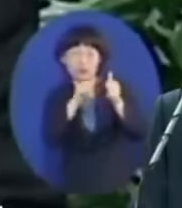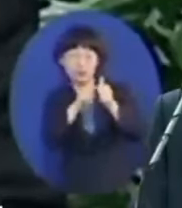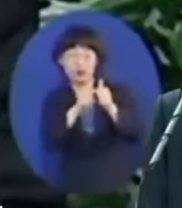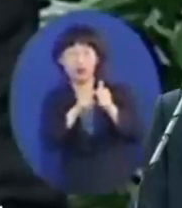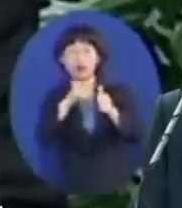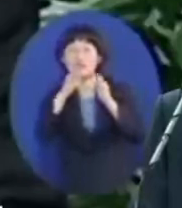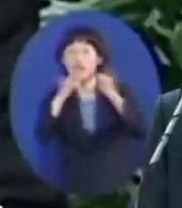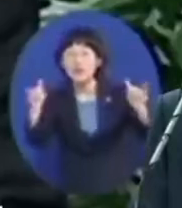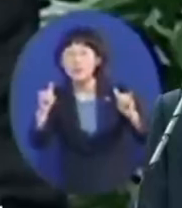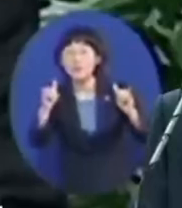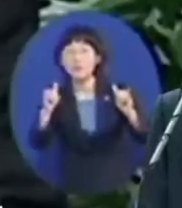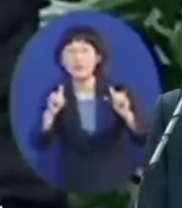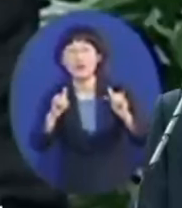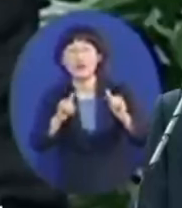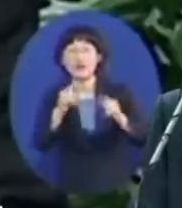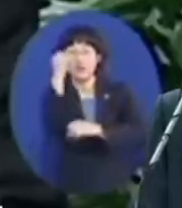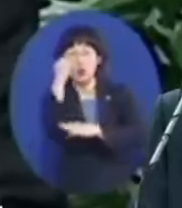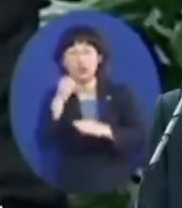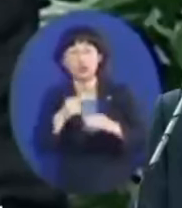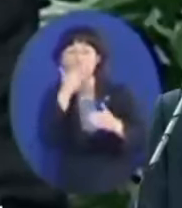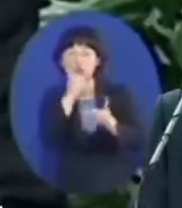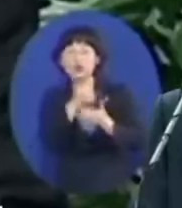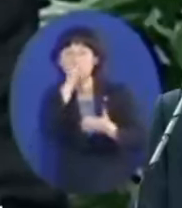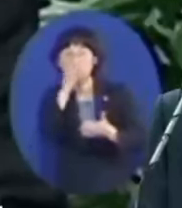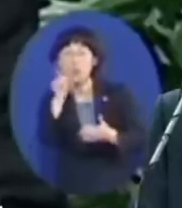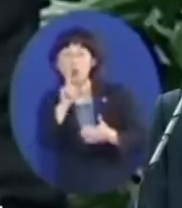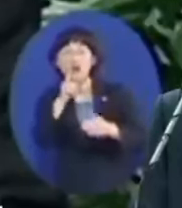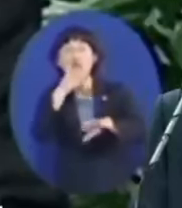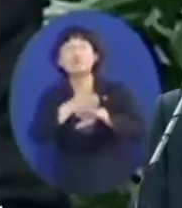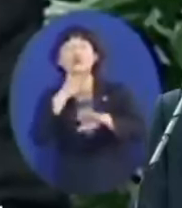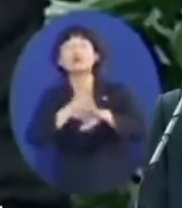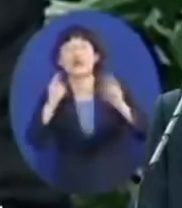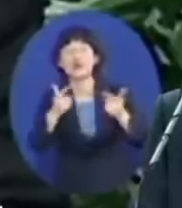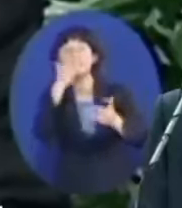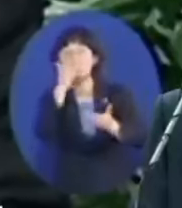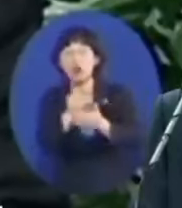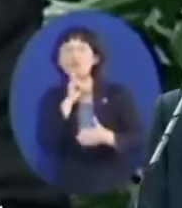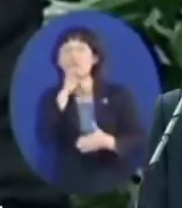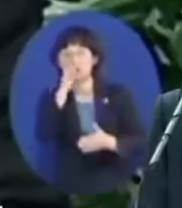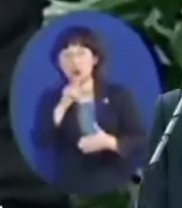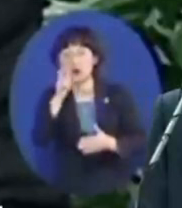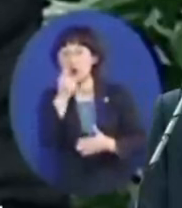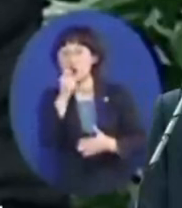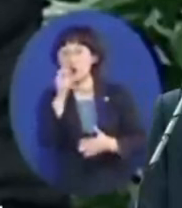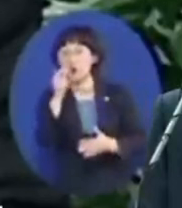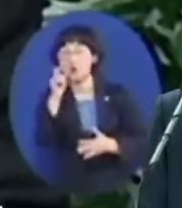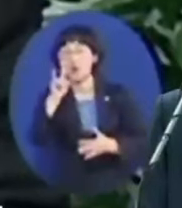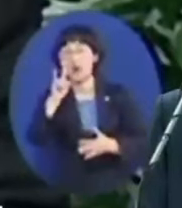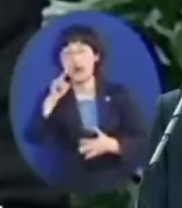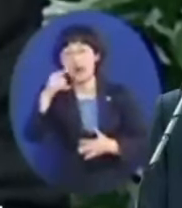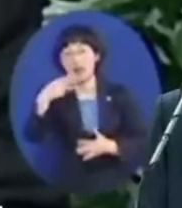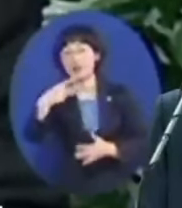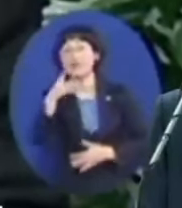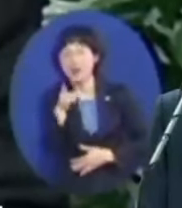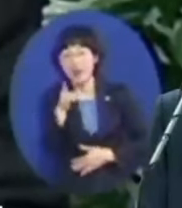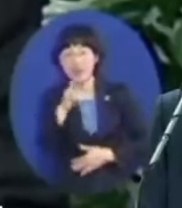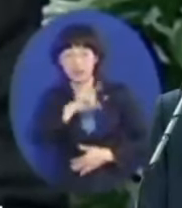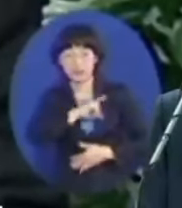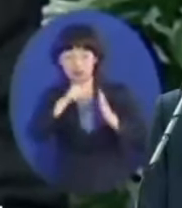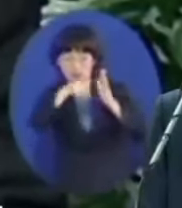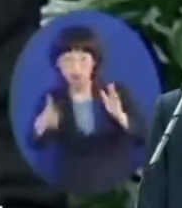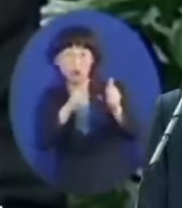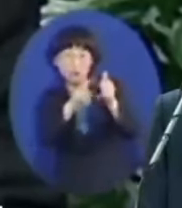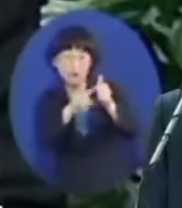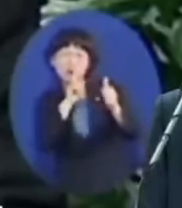죄가 하나 있는데 그것은 감사하지 않는 죄라고 말했었습니다. 괴테는 이 세상에서 가장 쓸모없는 인간은 감사할 줄